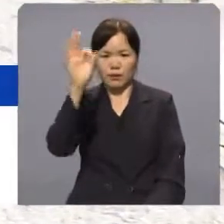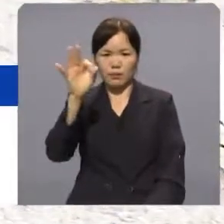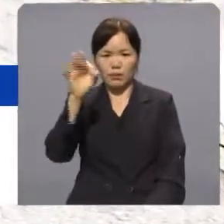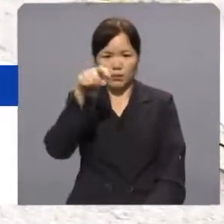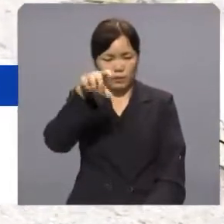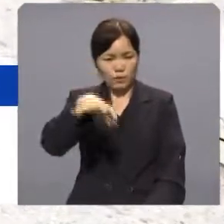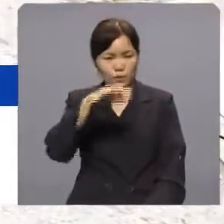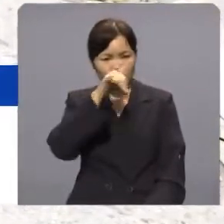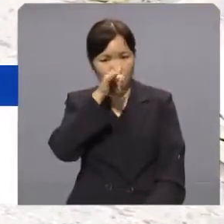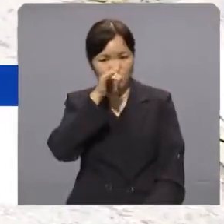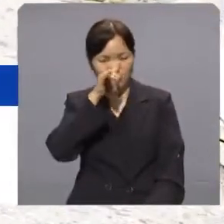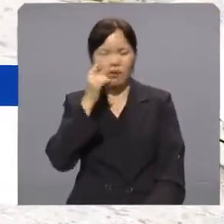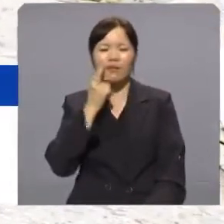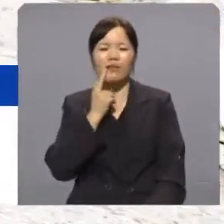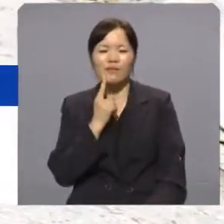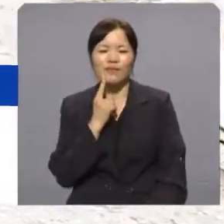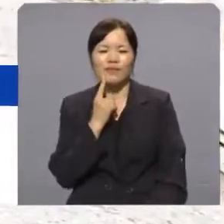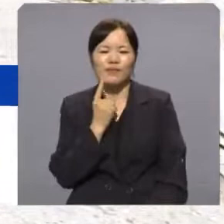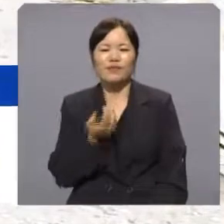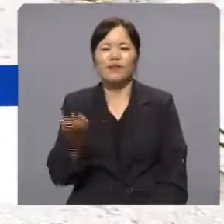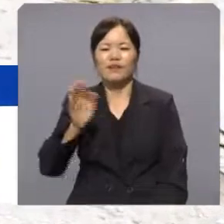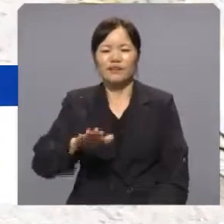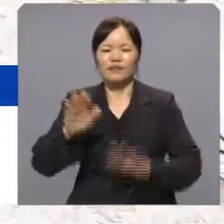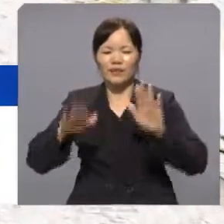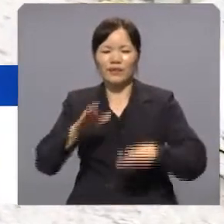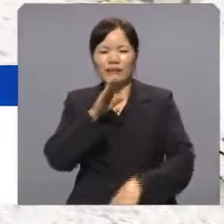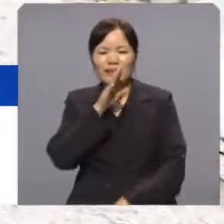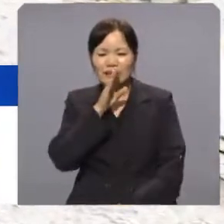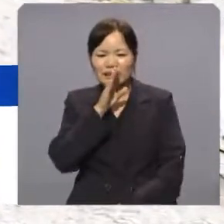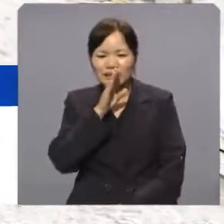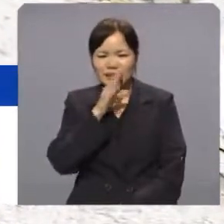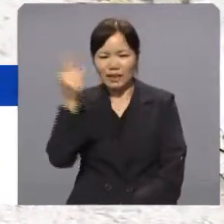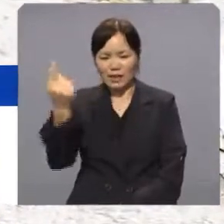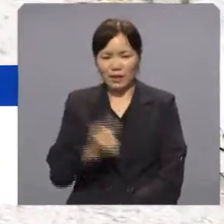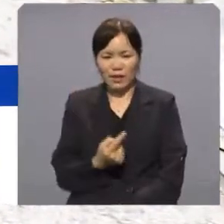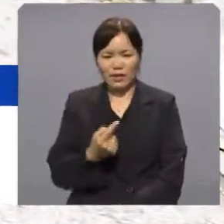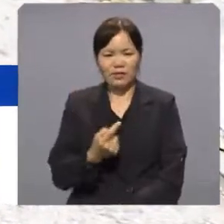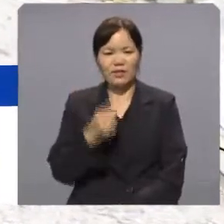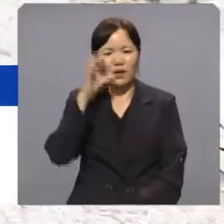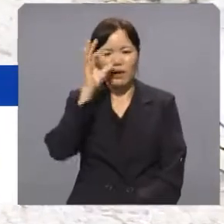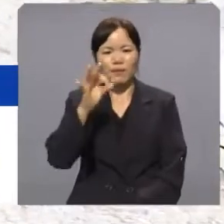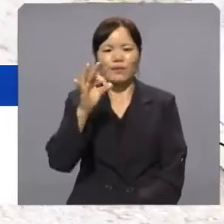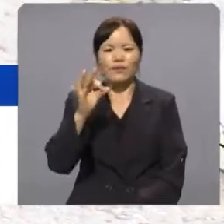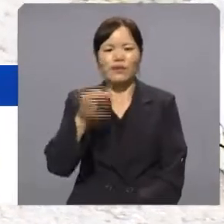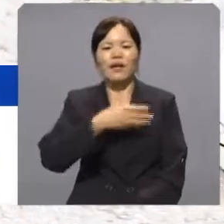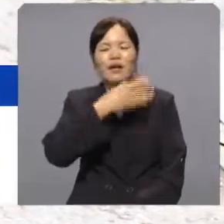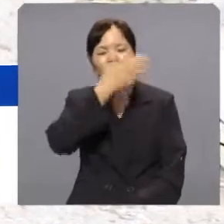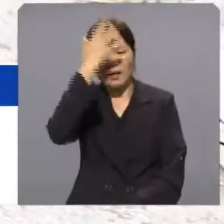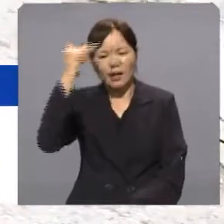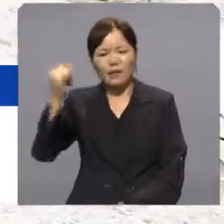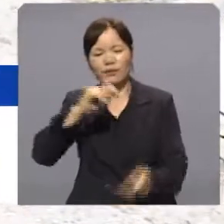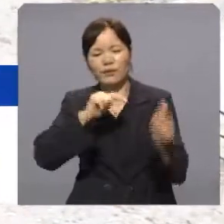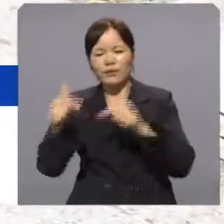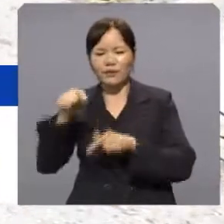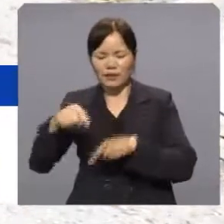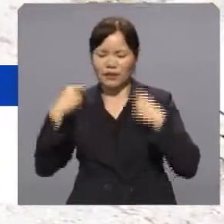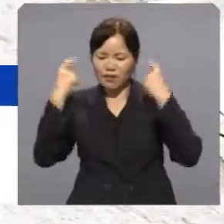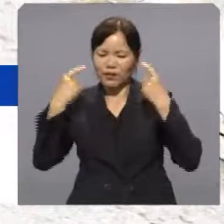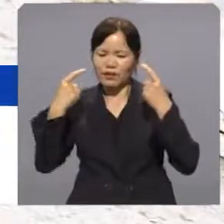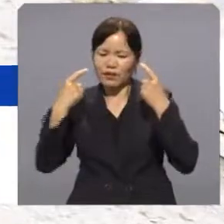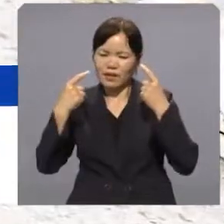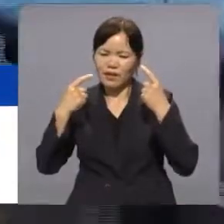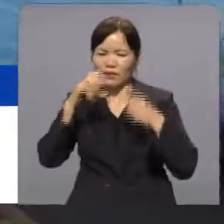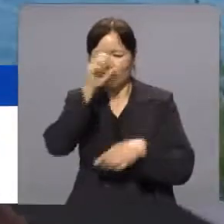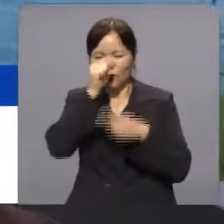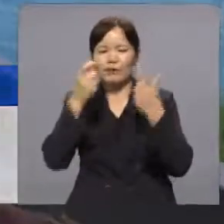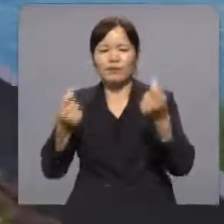데가 있구나 이렇게 부러워했었는데 오늘 실질적으로 움직여보니까 경로당 할머니들도 이런 투어를 이용하면 좋지